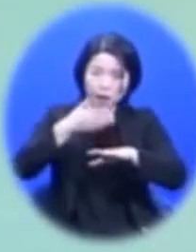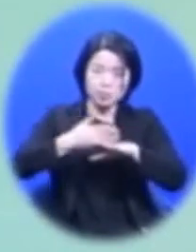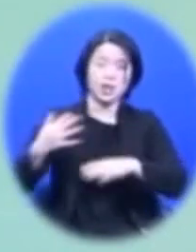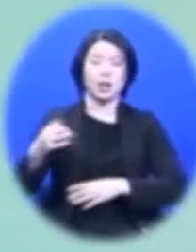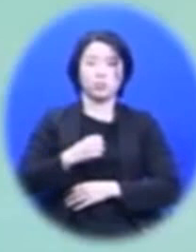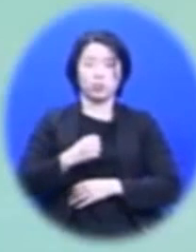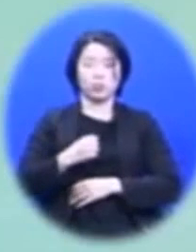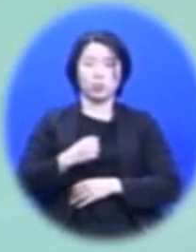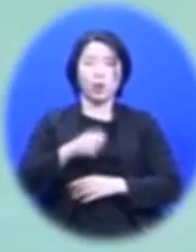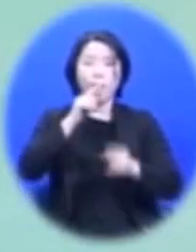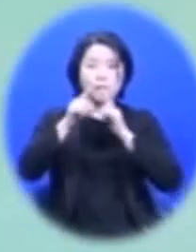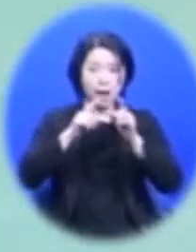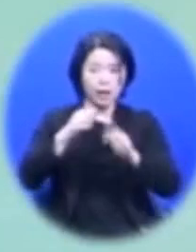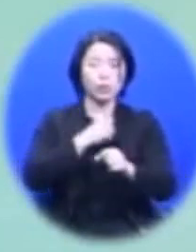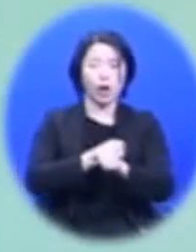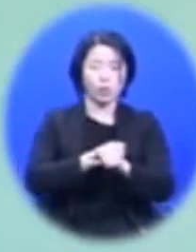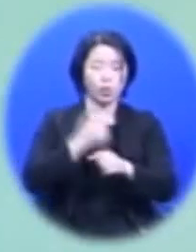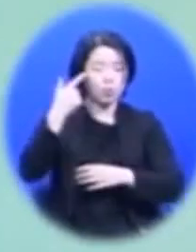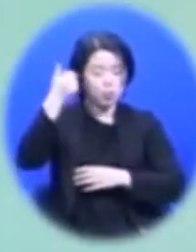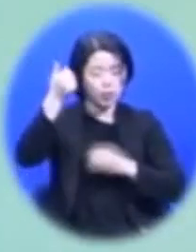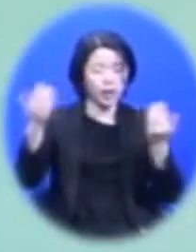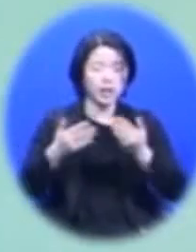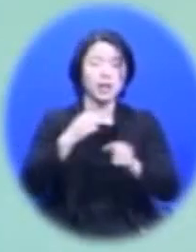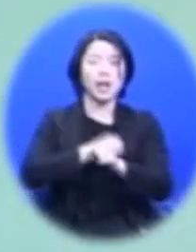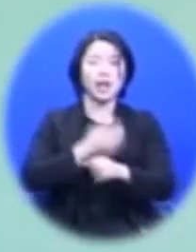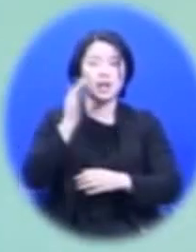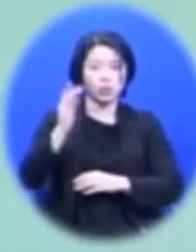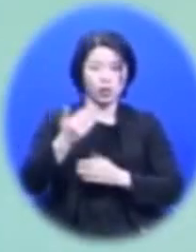감사함으로 말도 하고 목회도 해야 된다.